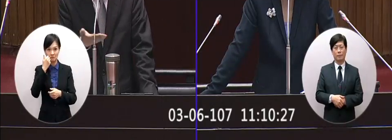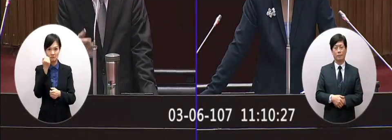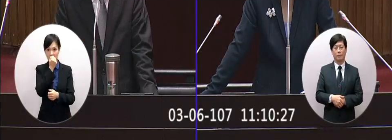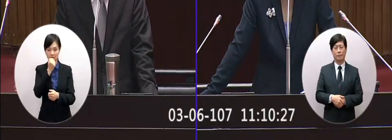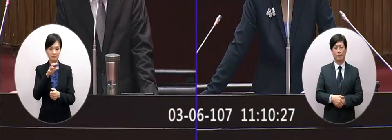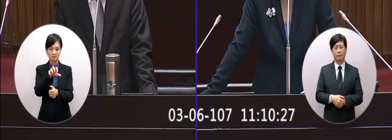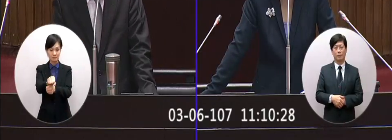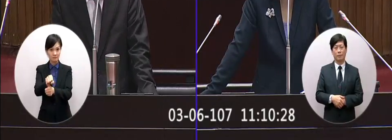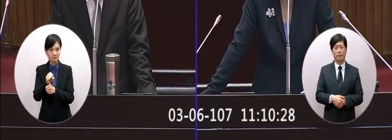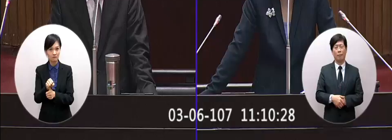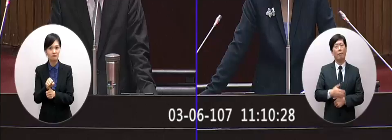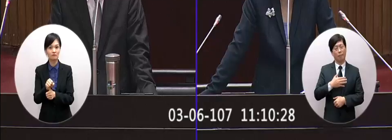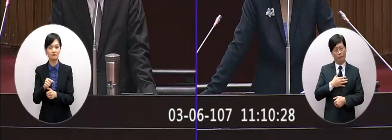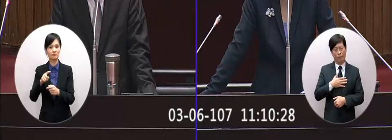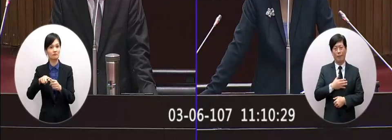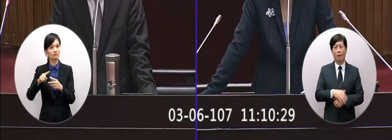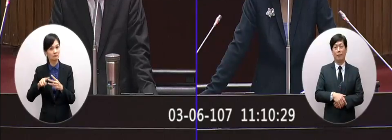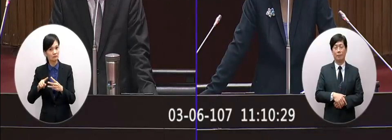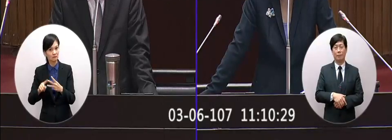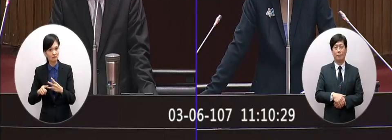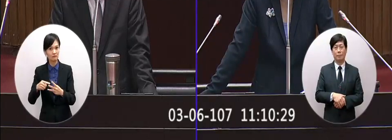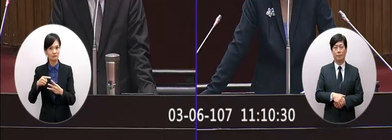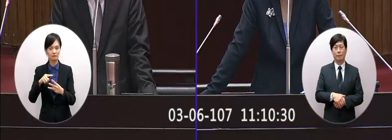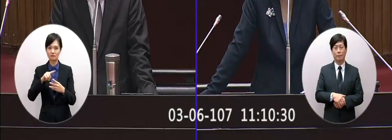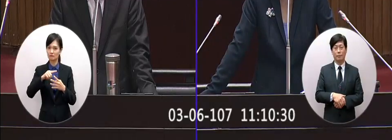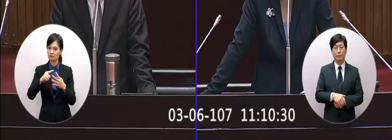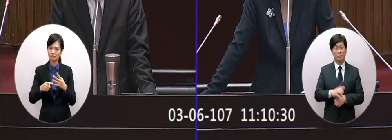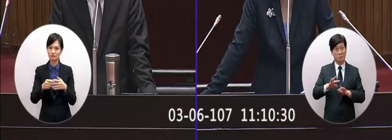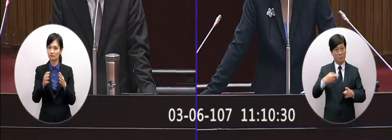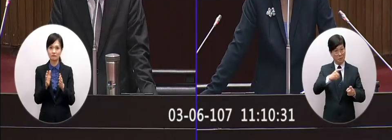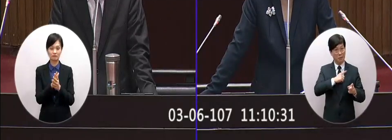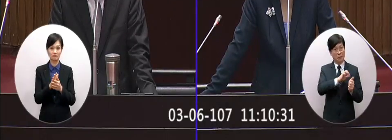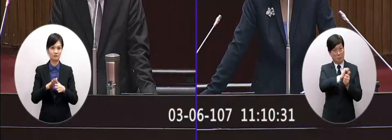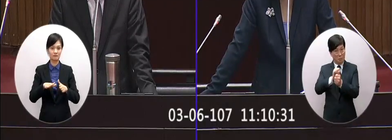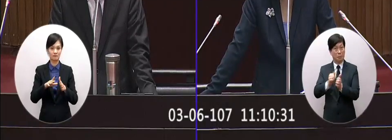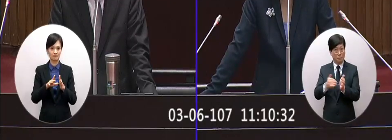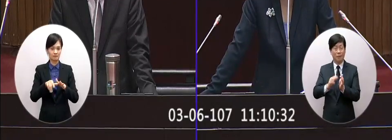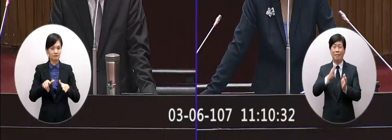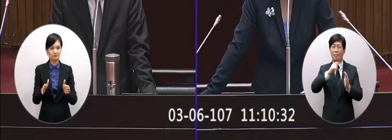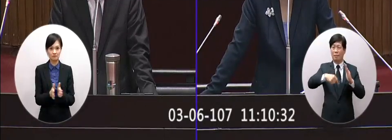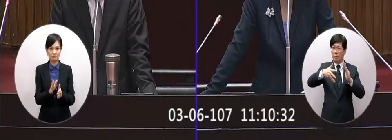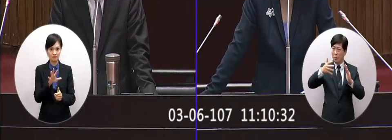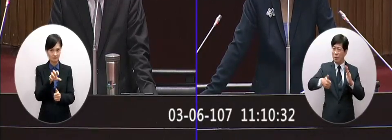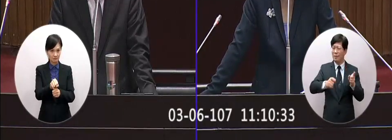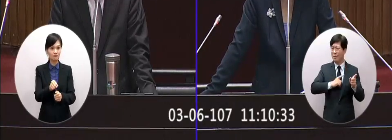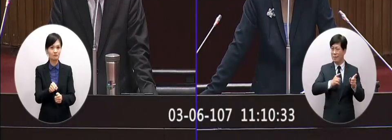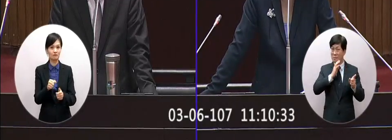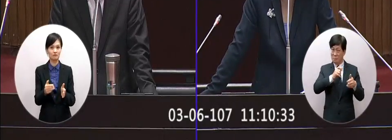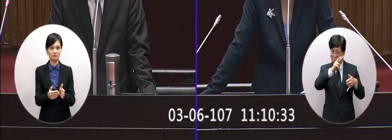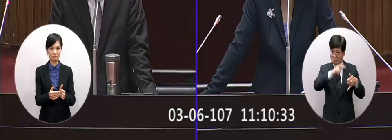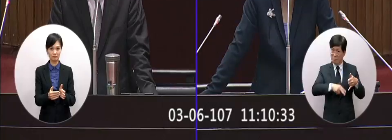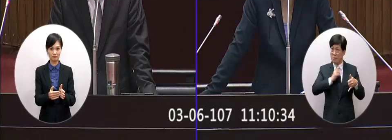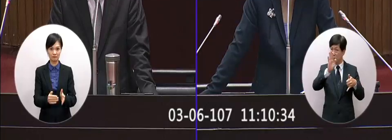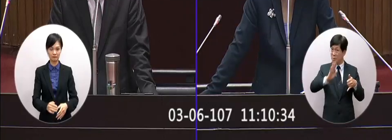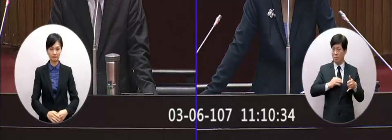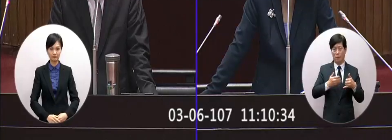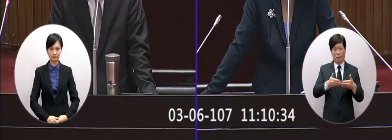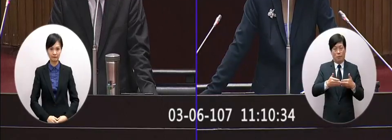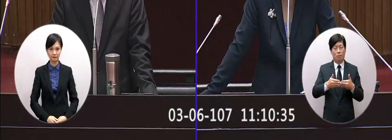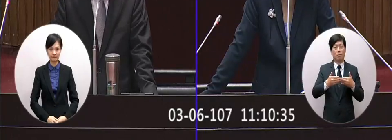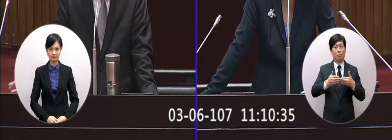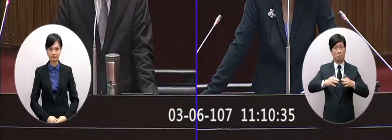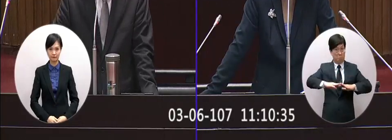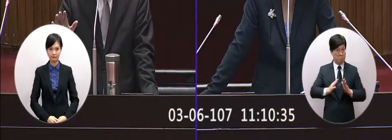是这个 我了解，而且当事人目前我看他们已经拘提，但是院长你的态度很重要，在第一